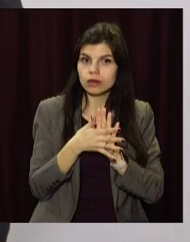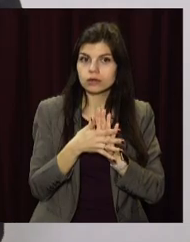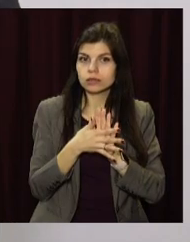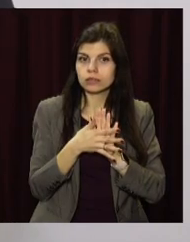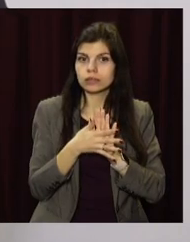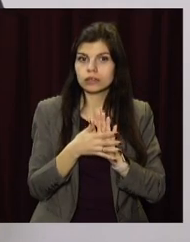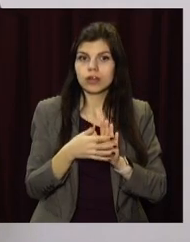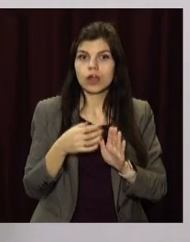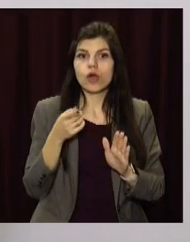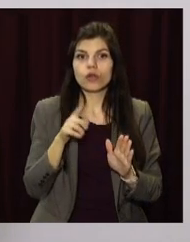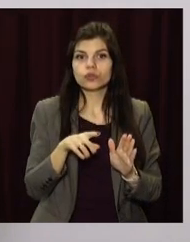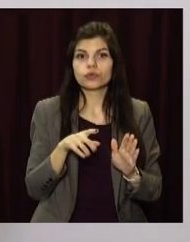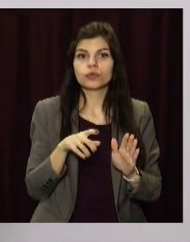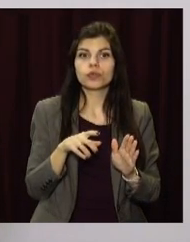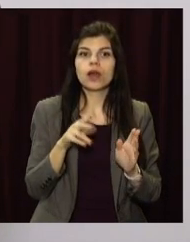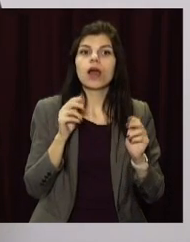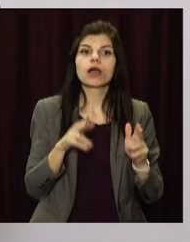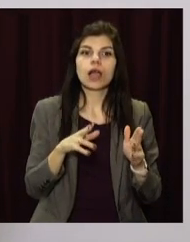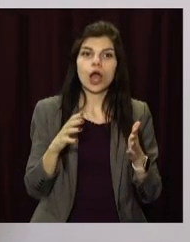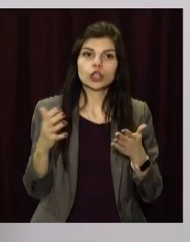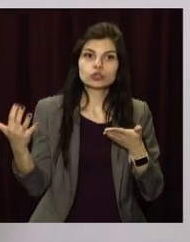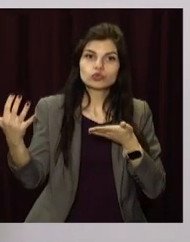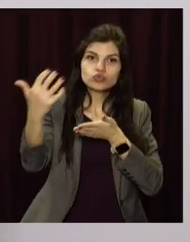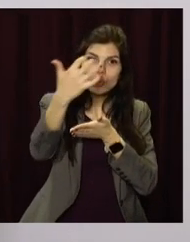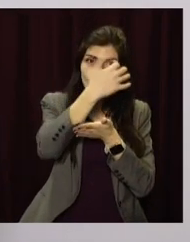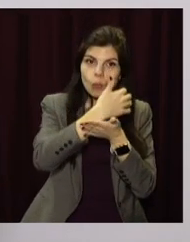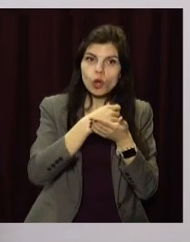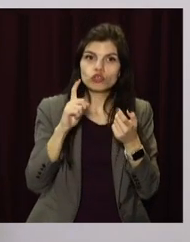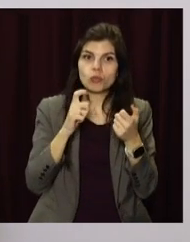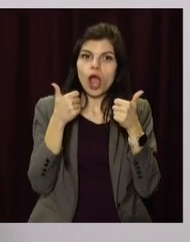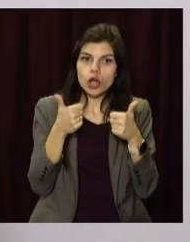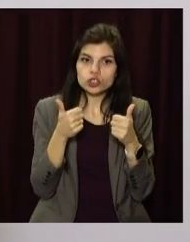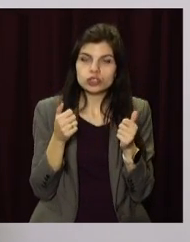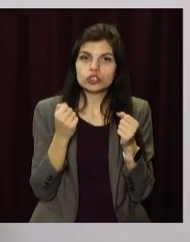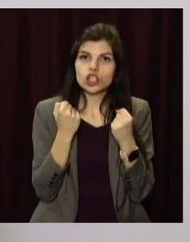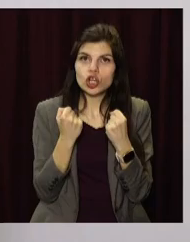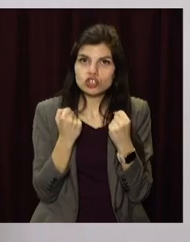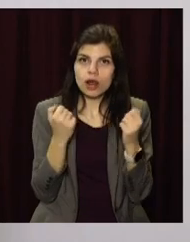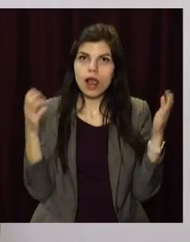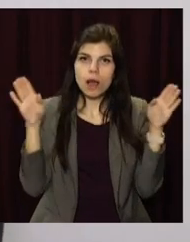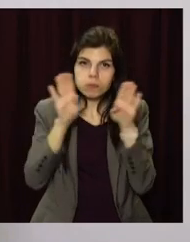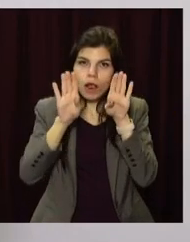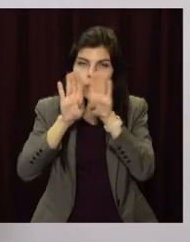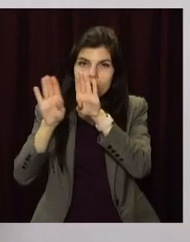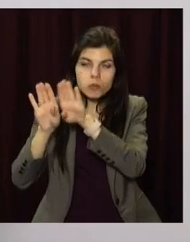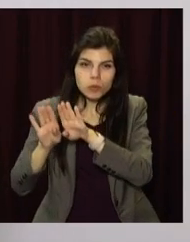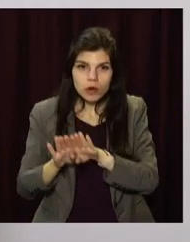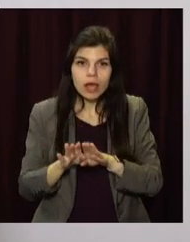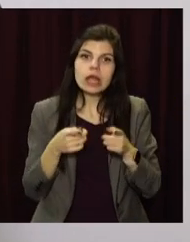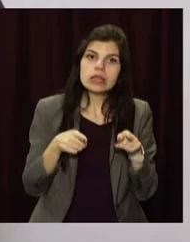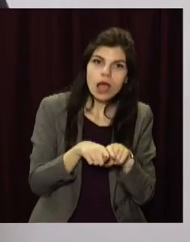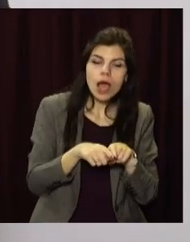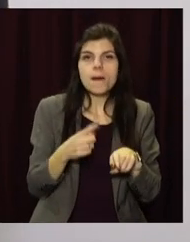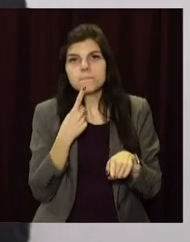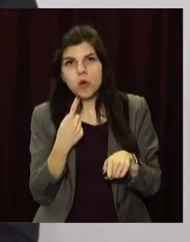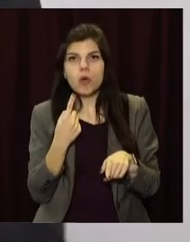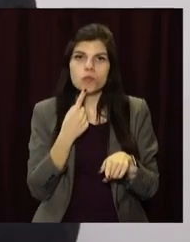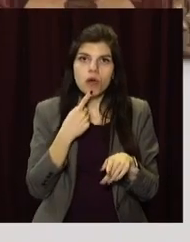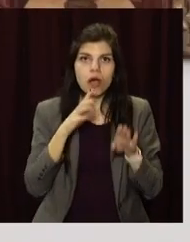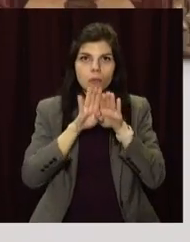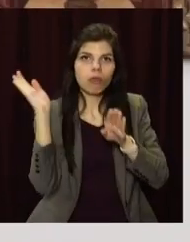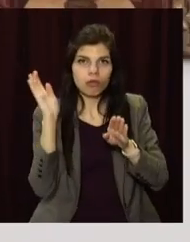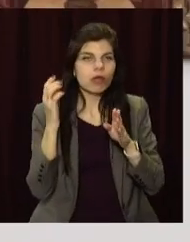Візуально сприйняттю і по, скажімо, по фізичному якому-то моменту виконання, це сама, скажімо,